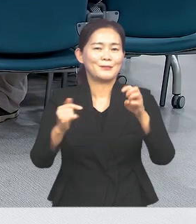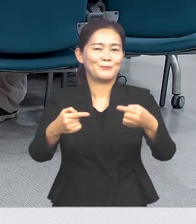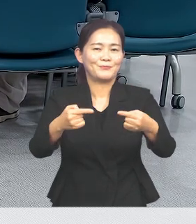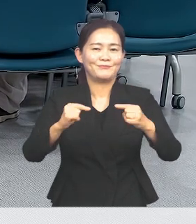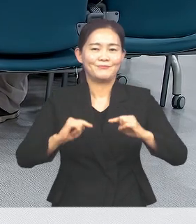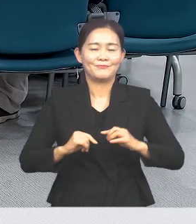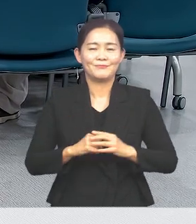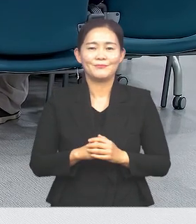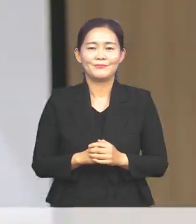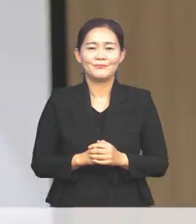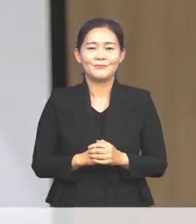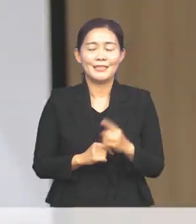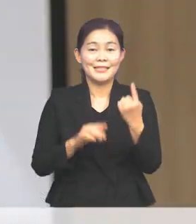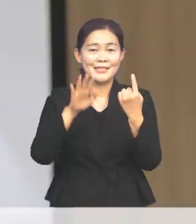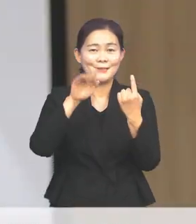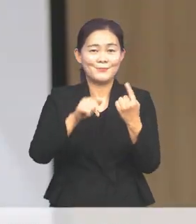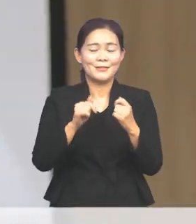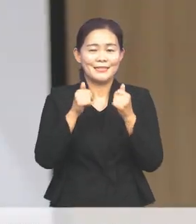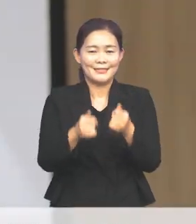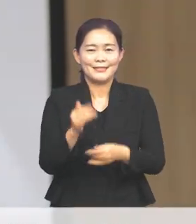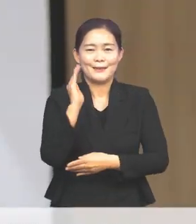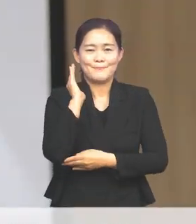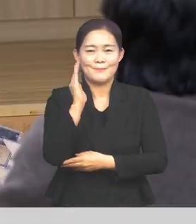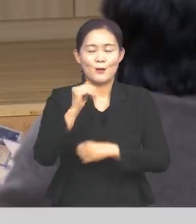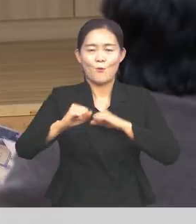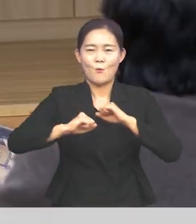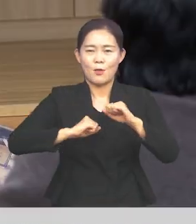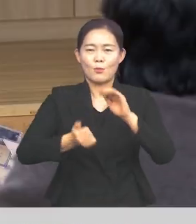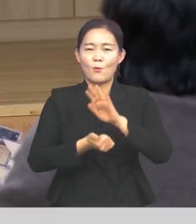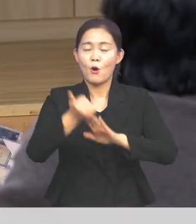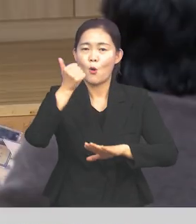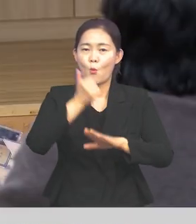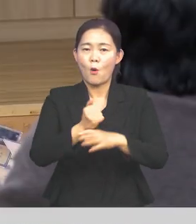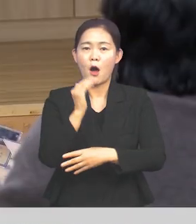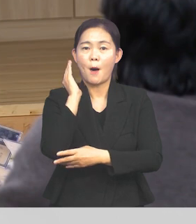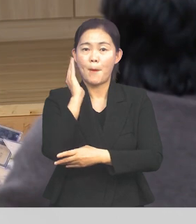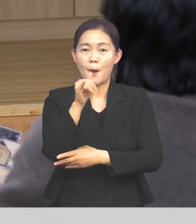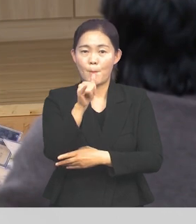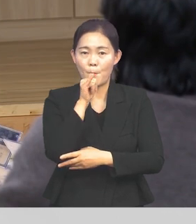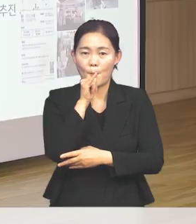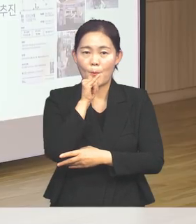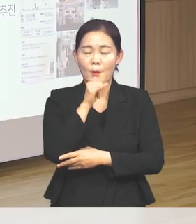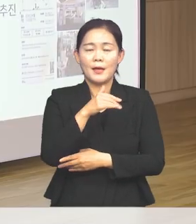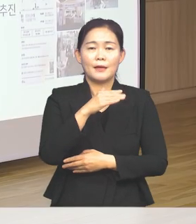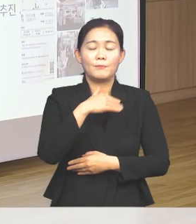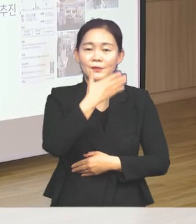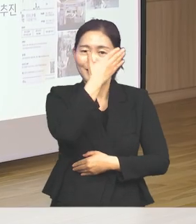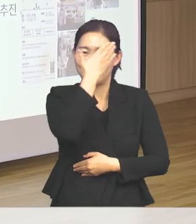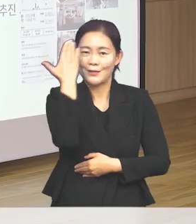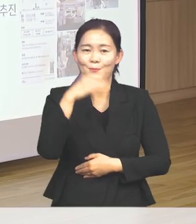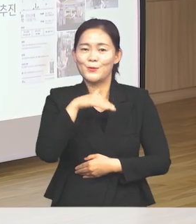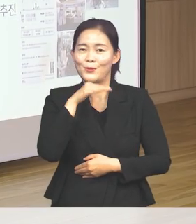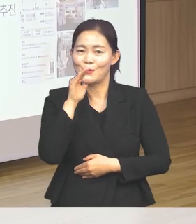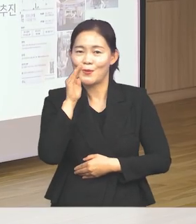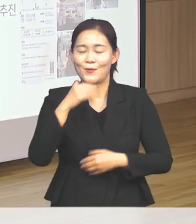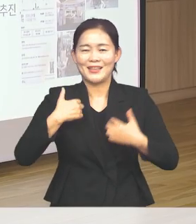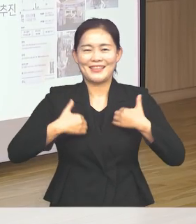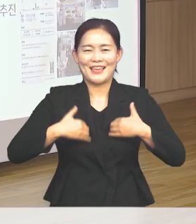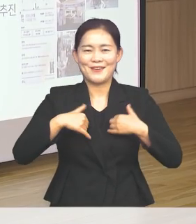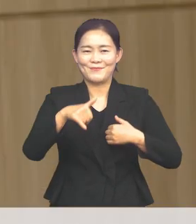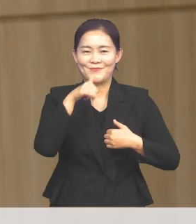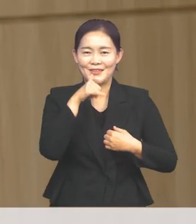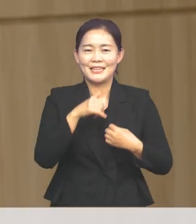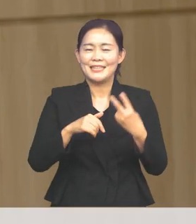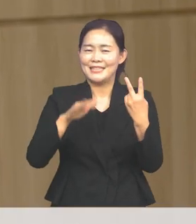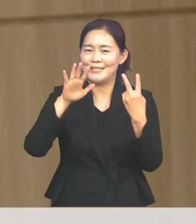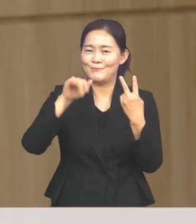명이 참석했습니다. 일부 행사에서는 인사 말씀, 활동 성과 발표, 세대 공감 밸런스 게임이 진행되었고